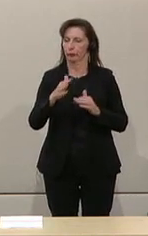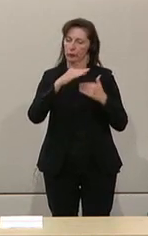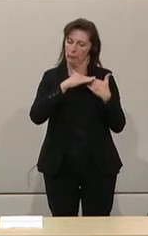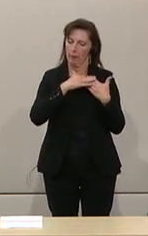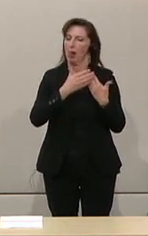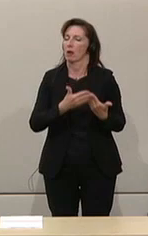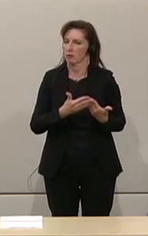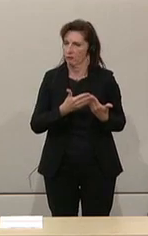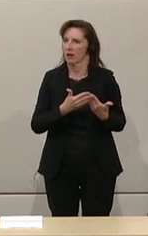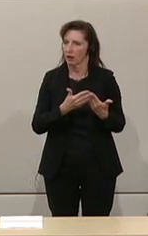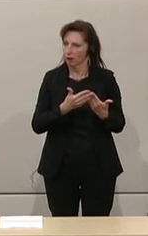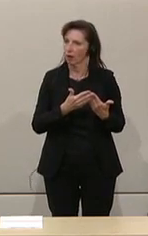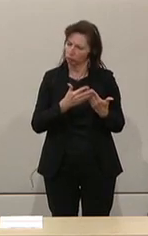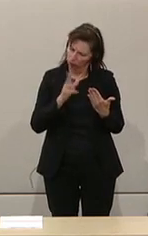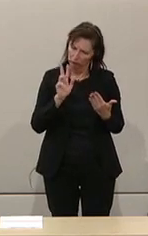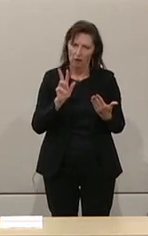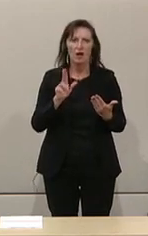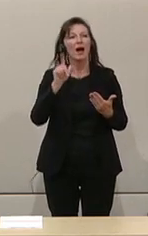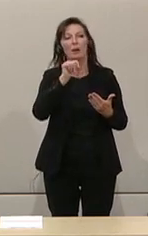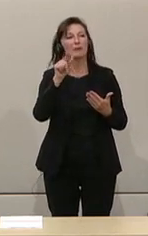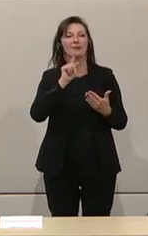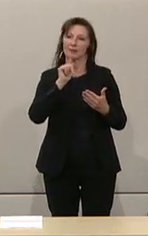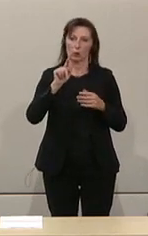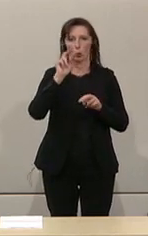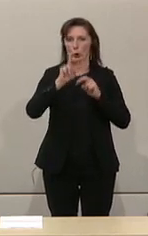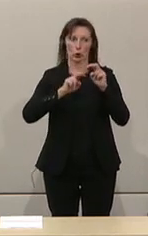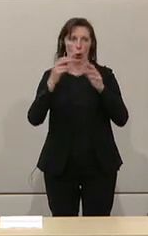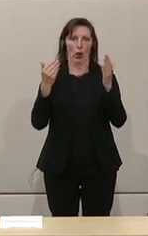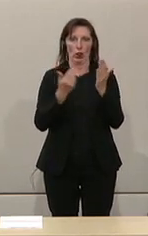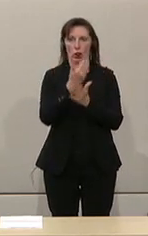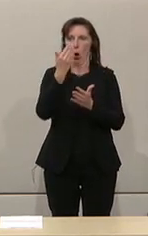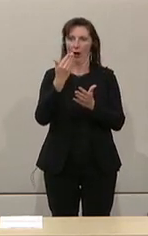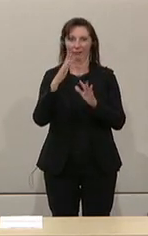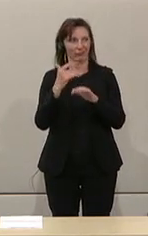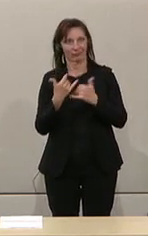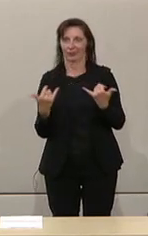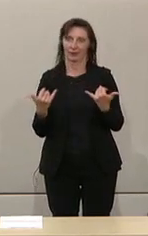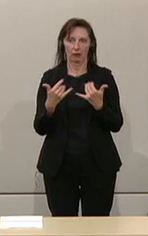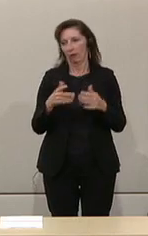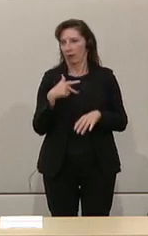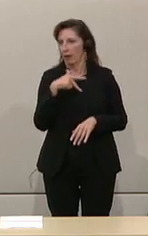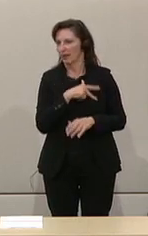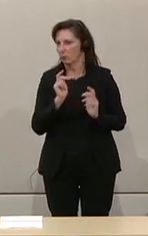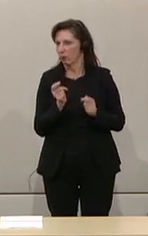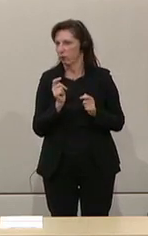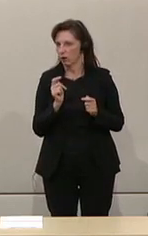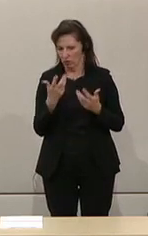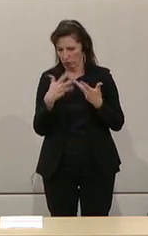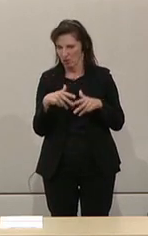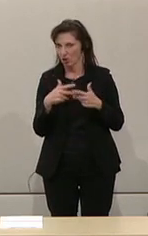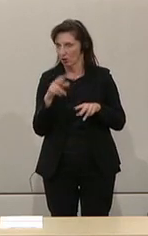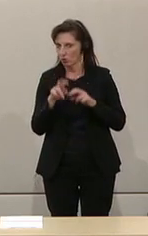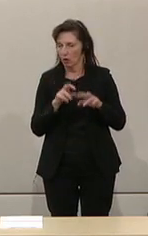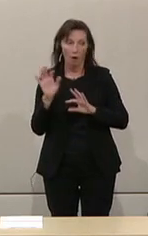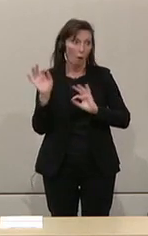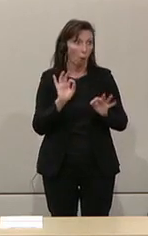Steuern wie zum Beispiel die investitions- und standortfeindliche Maschinensteuer der SPÖ oder vielleicht eine Einführung